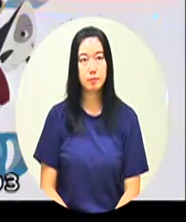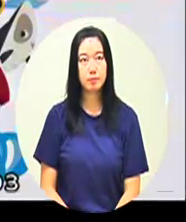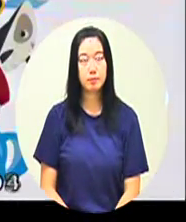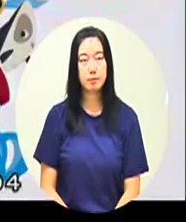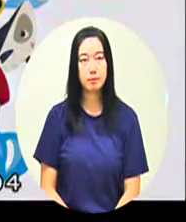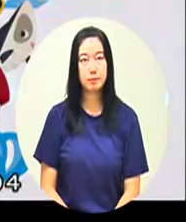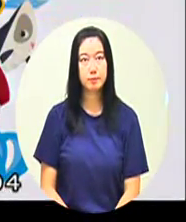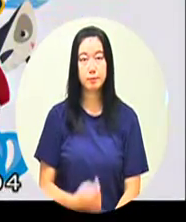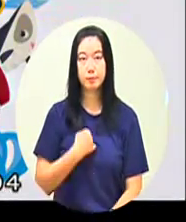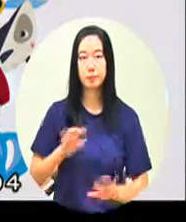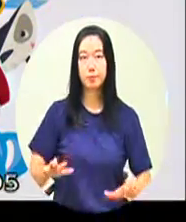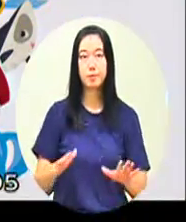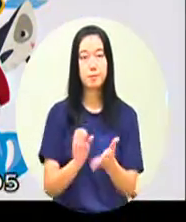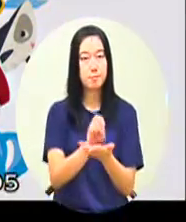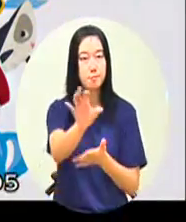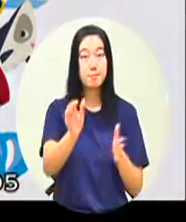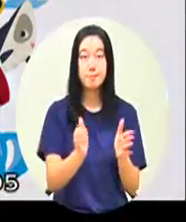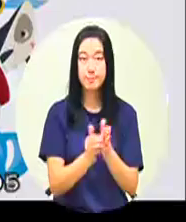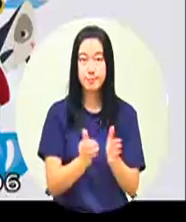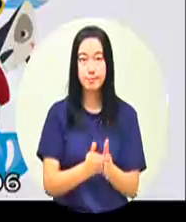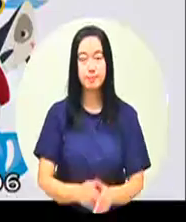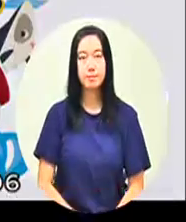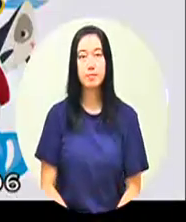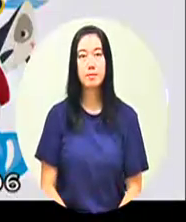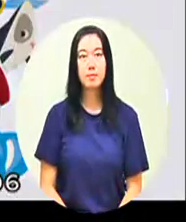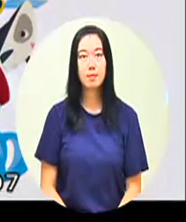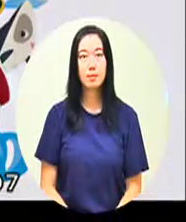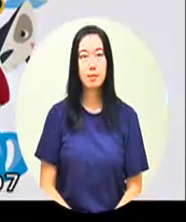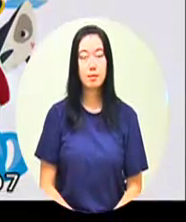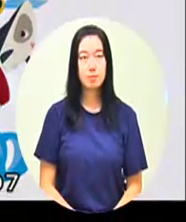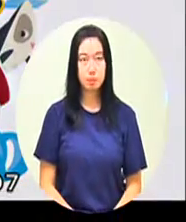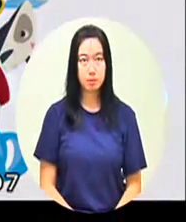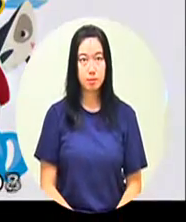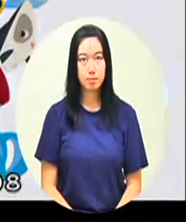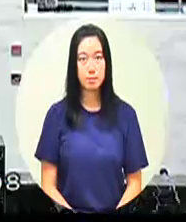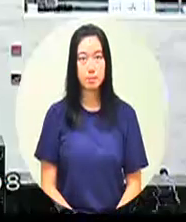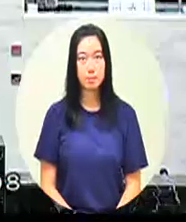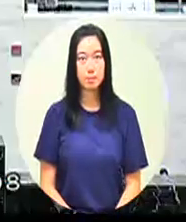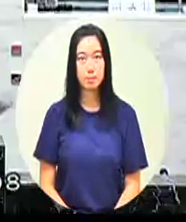以上是海洋局的简报，请各位议员指正，谢谢。